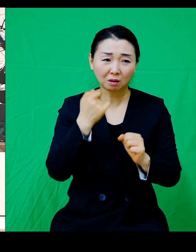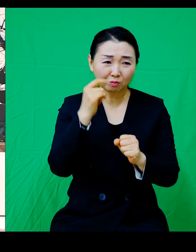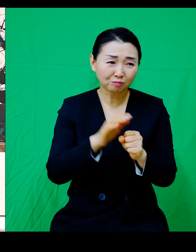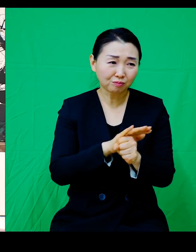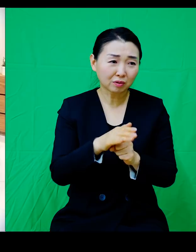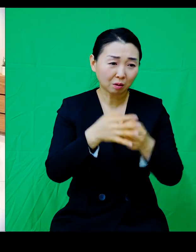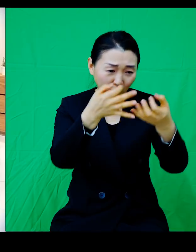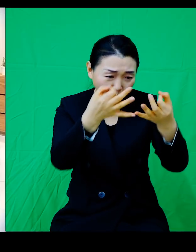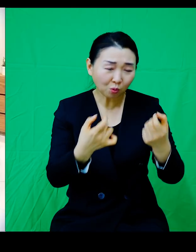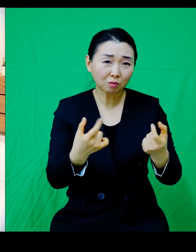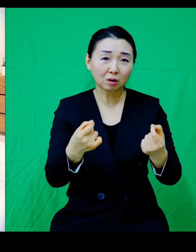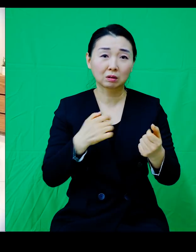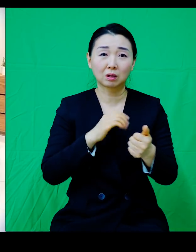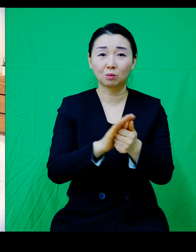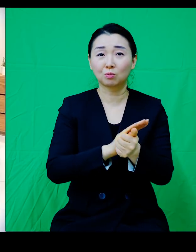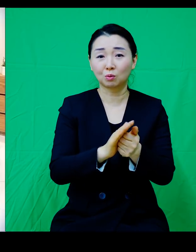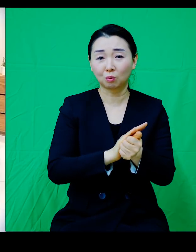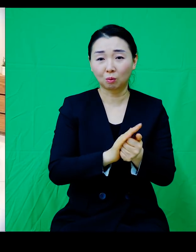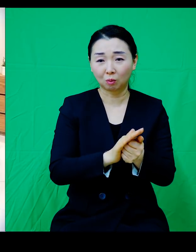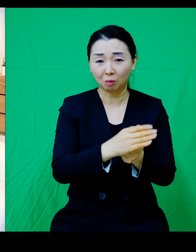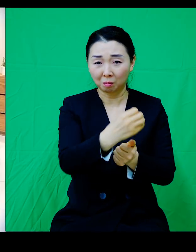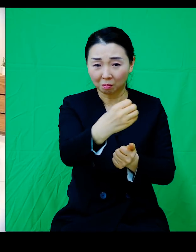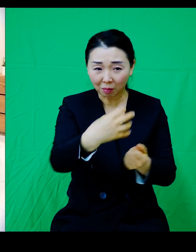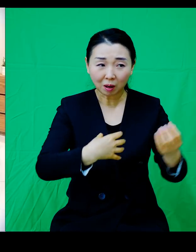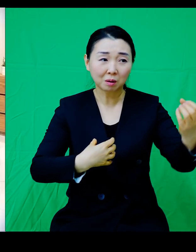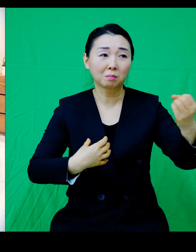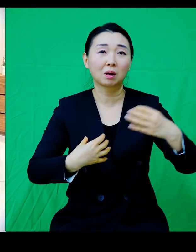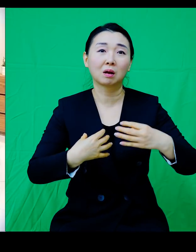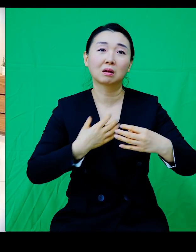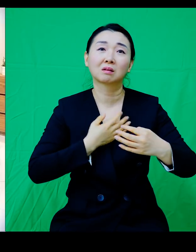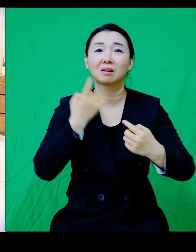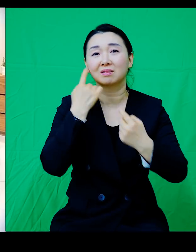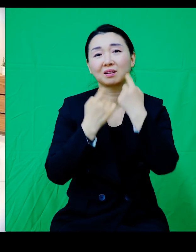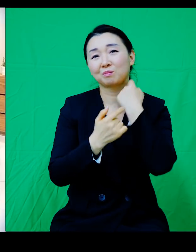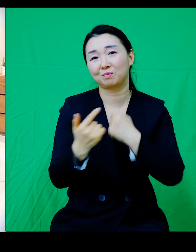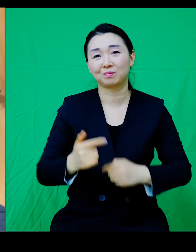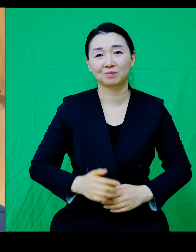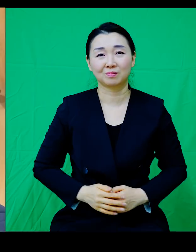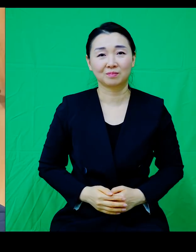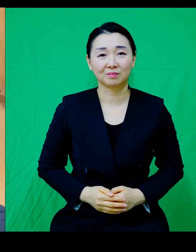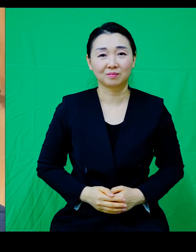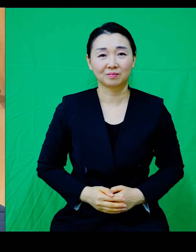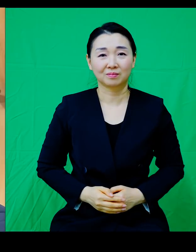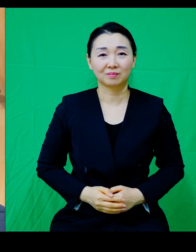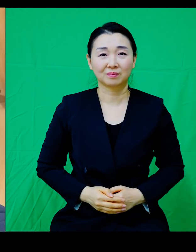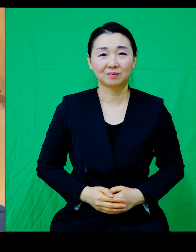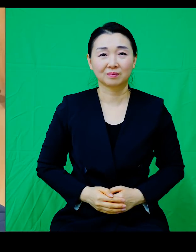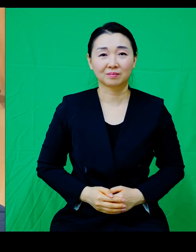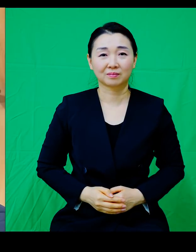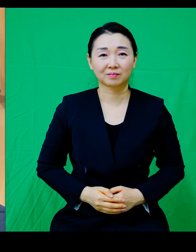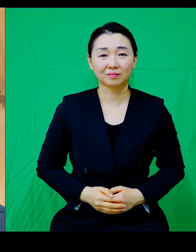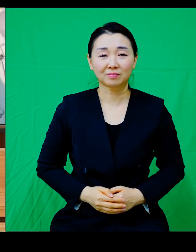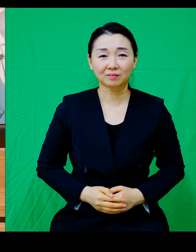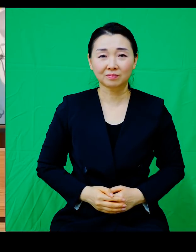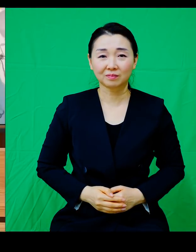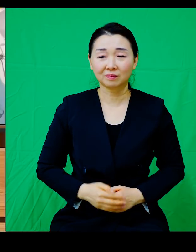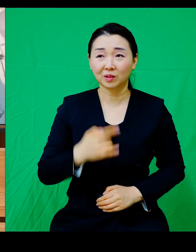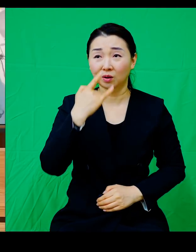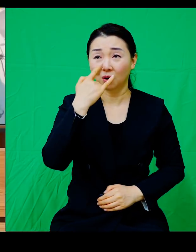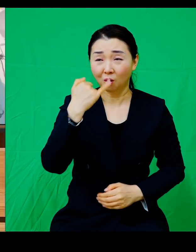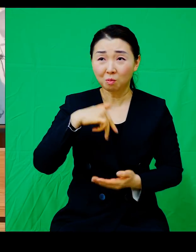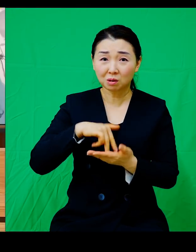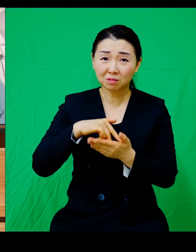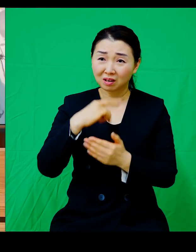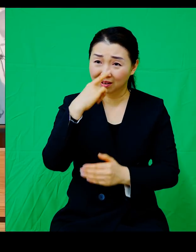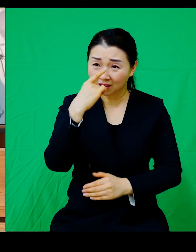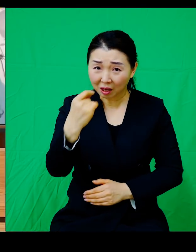네, 바라본다든가 다 그렇게 느껴졌어요. 자꾸 나를 위로하는 네. 이야기들이 오히려 네. 사실 상처가 될 때가 네, 많죠. 그러면 이제 엄마로서